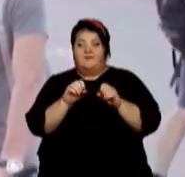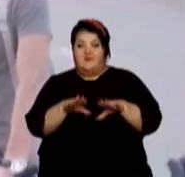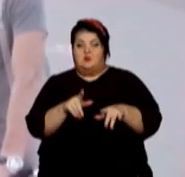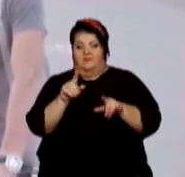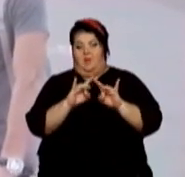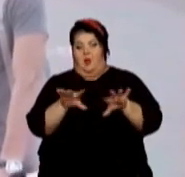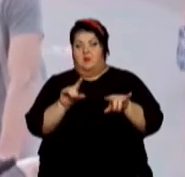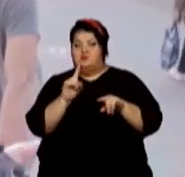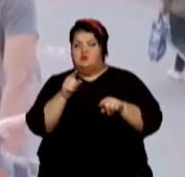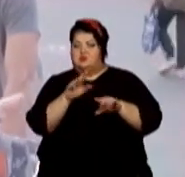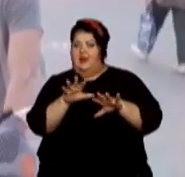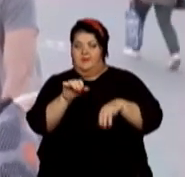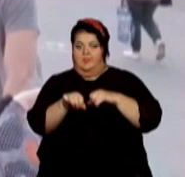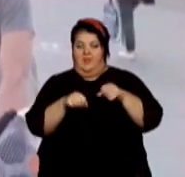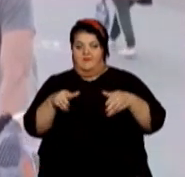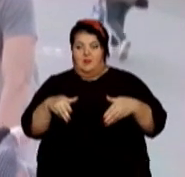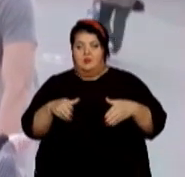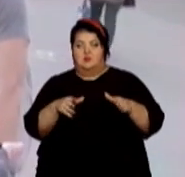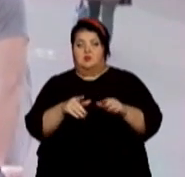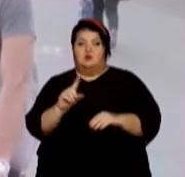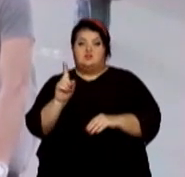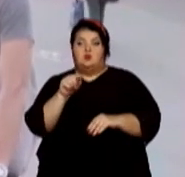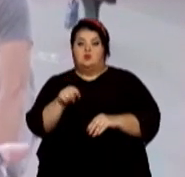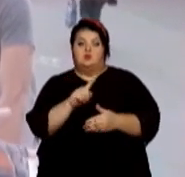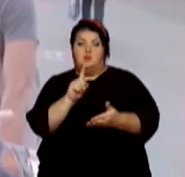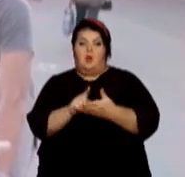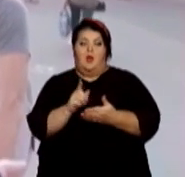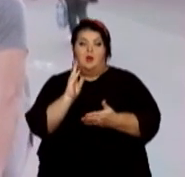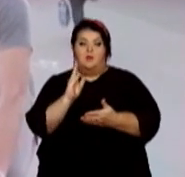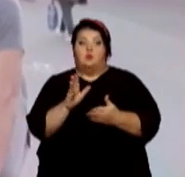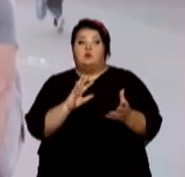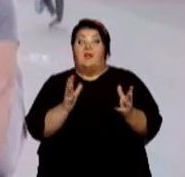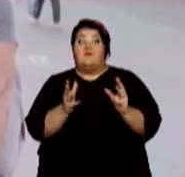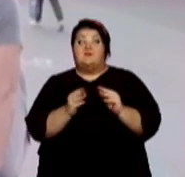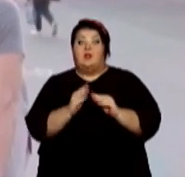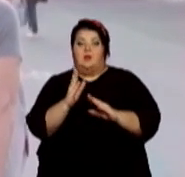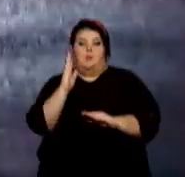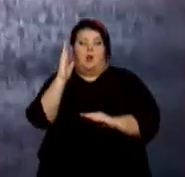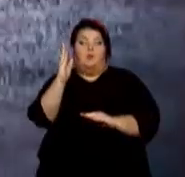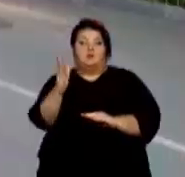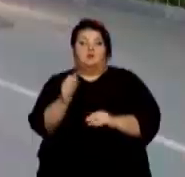навіть не велодоріжка і що тут має бути загалом у майбутньому.